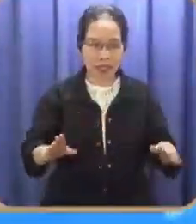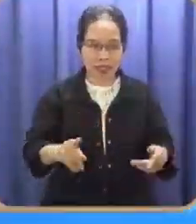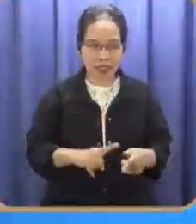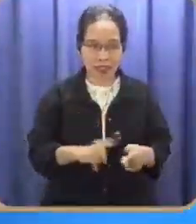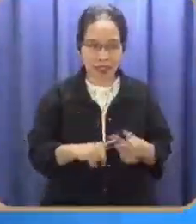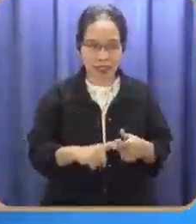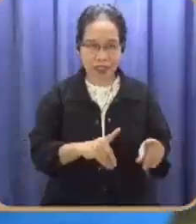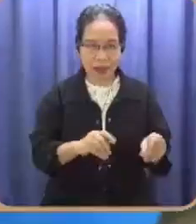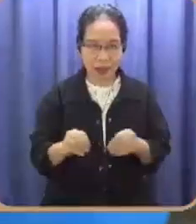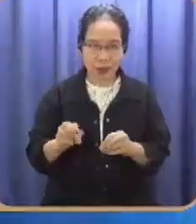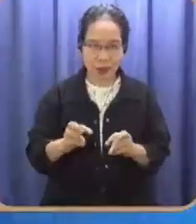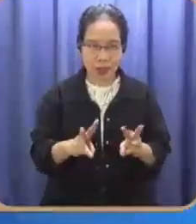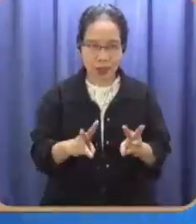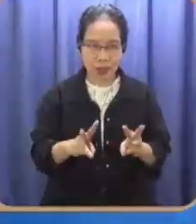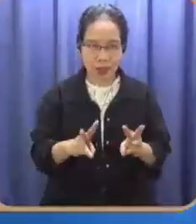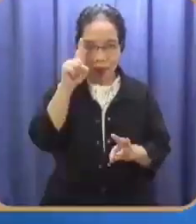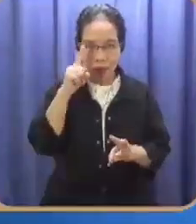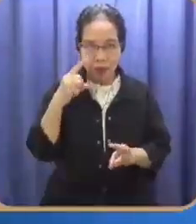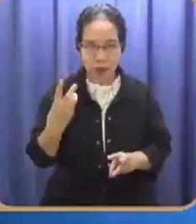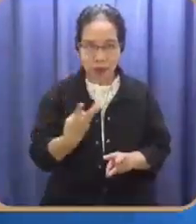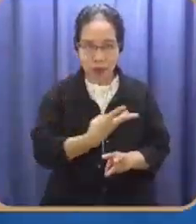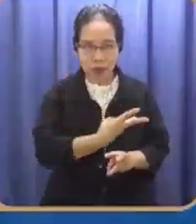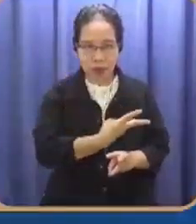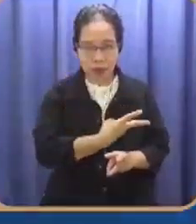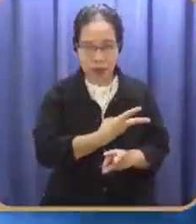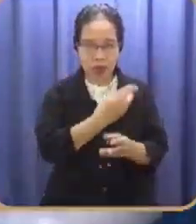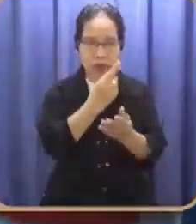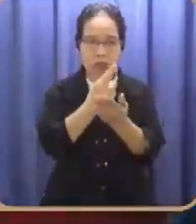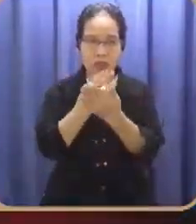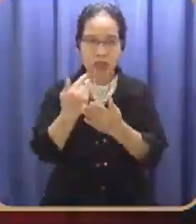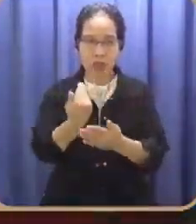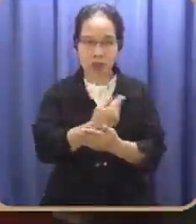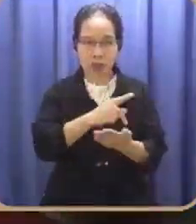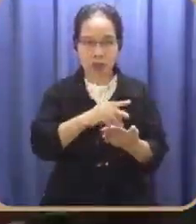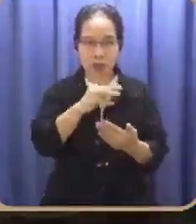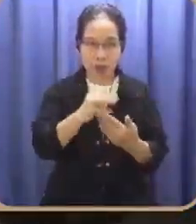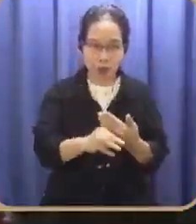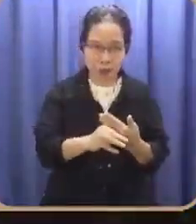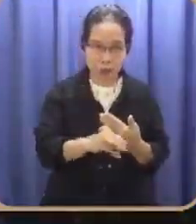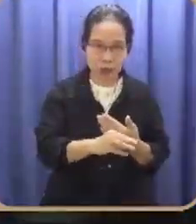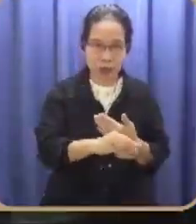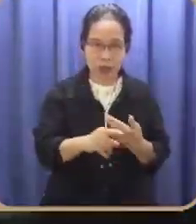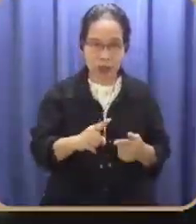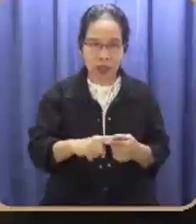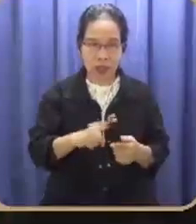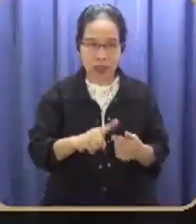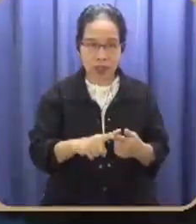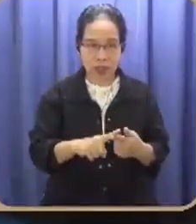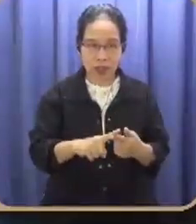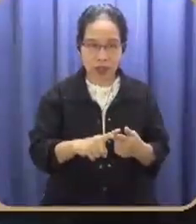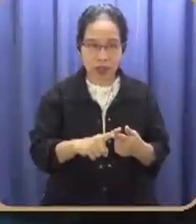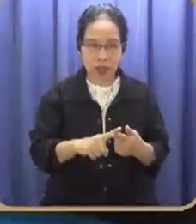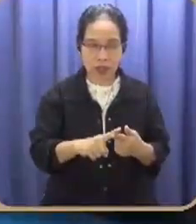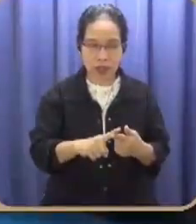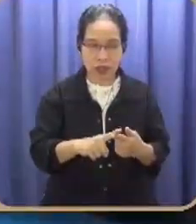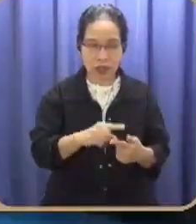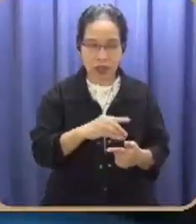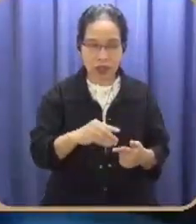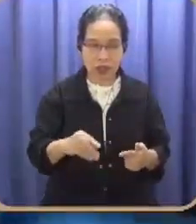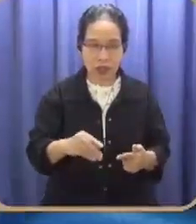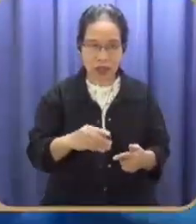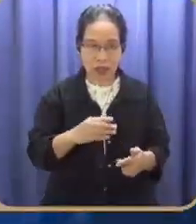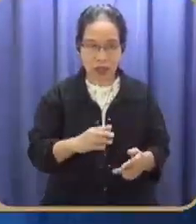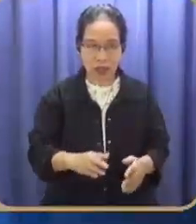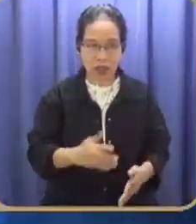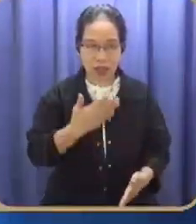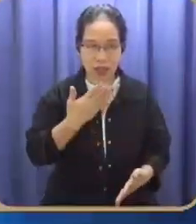sila ng paraan, Kuya, para tayo po ay ma-reach out yung ating pong programa at sa kabutihang palad po, Kuya, ay